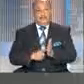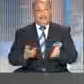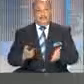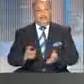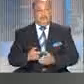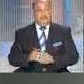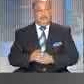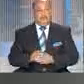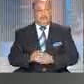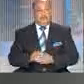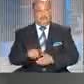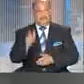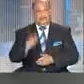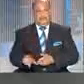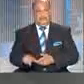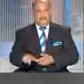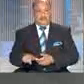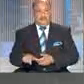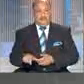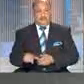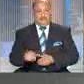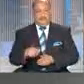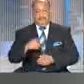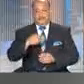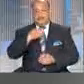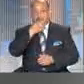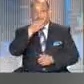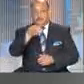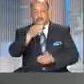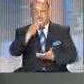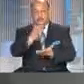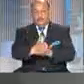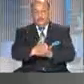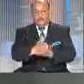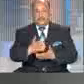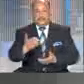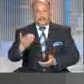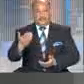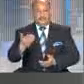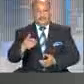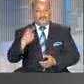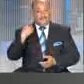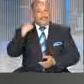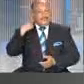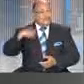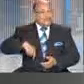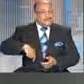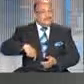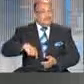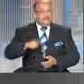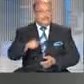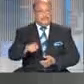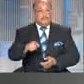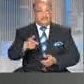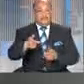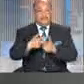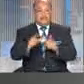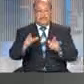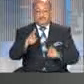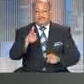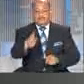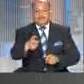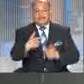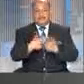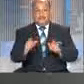روحي. محامي العون الموقوف برأ موكله من التهمة المنسوبة إليه وطالب بالإفراج عنه. مش نية القتل